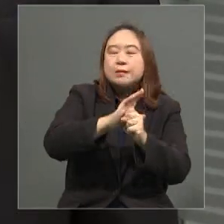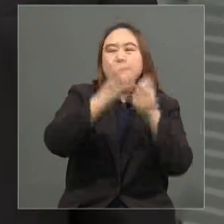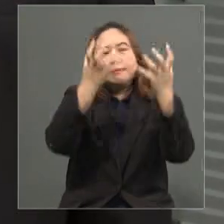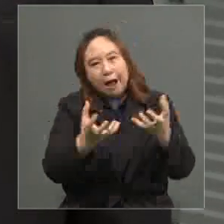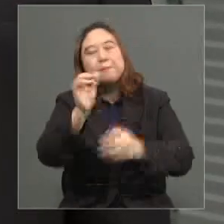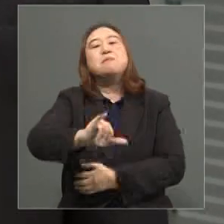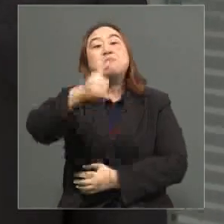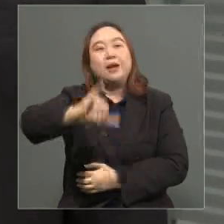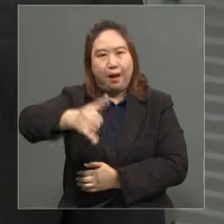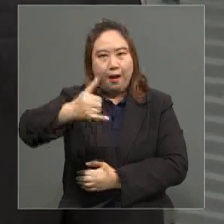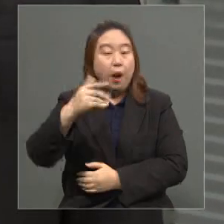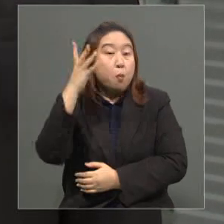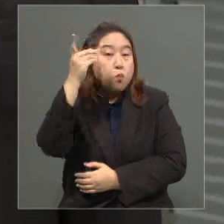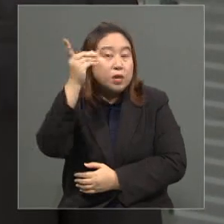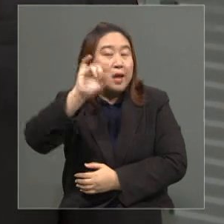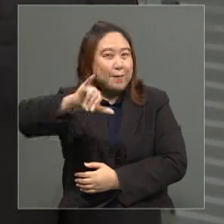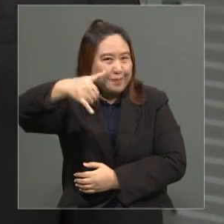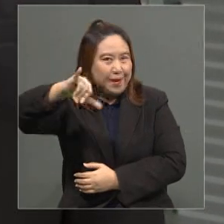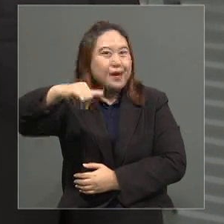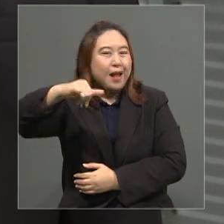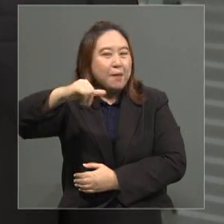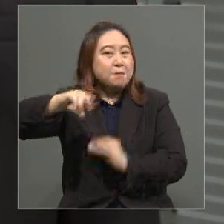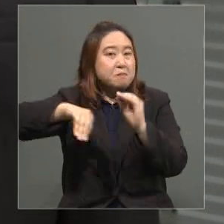ี้ก็วิ